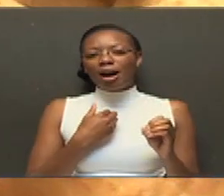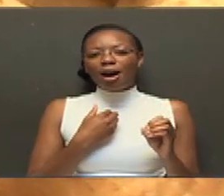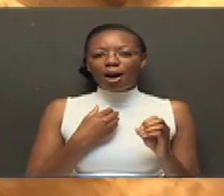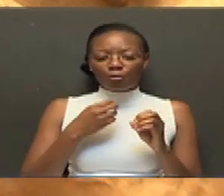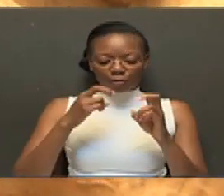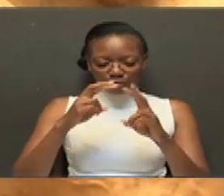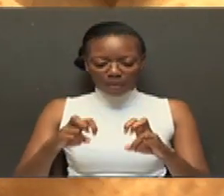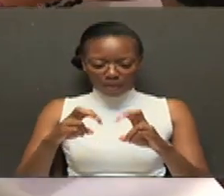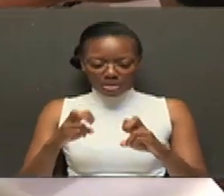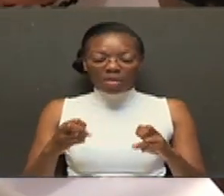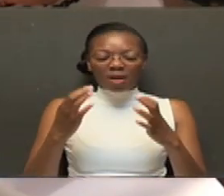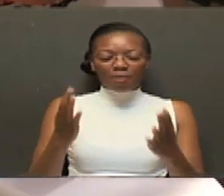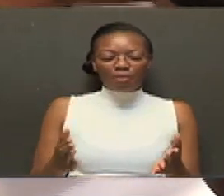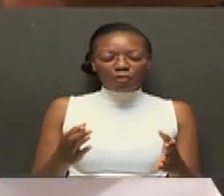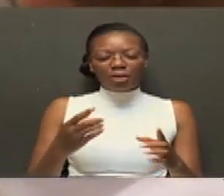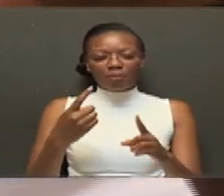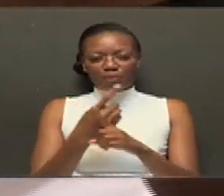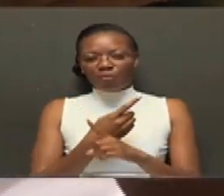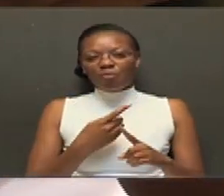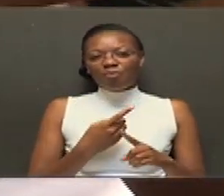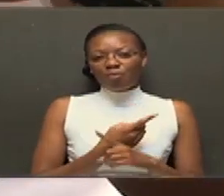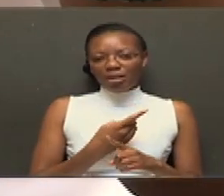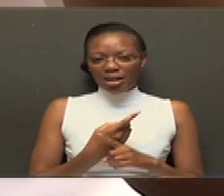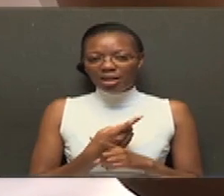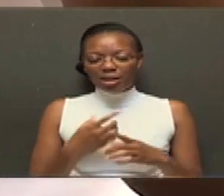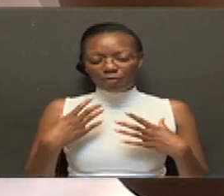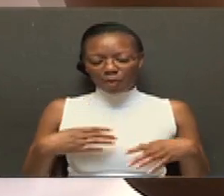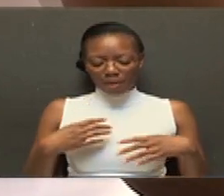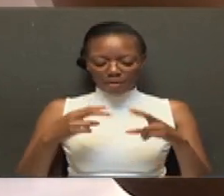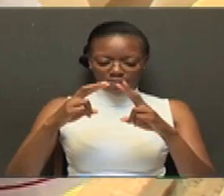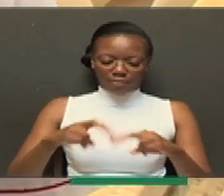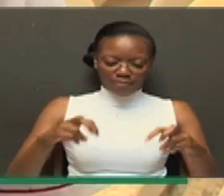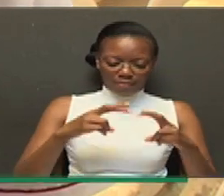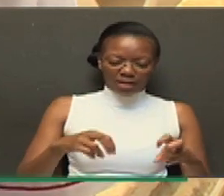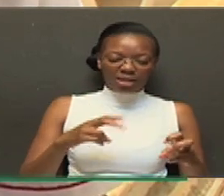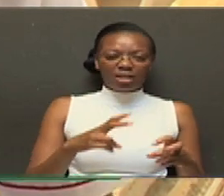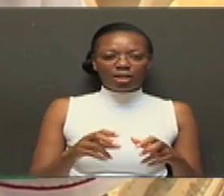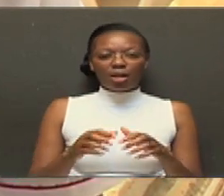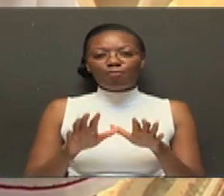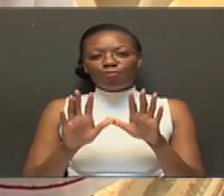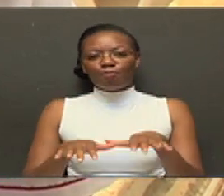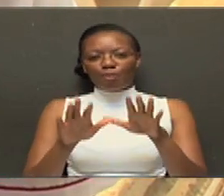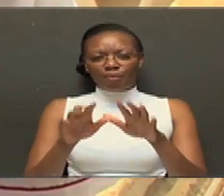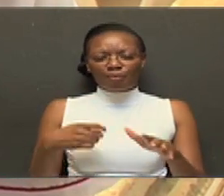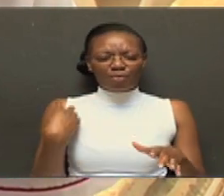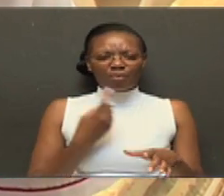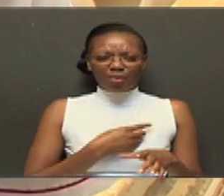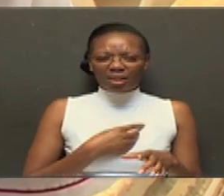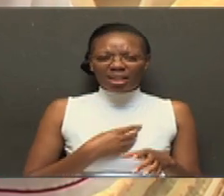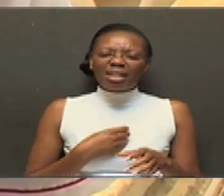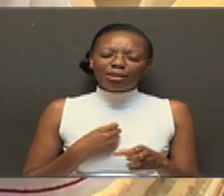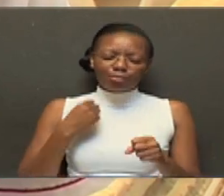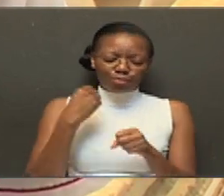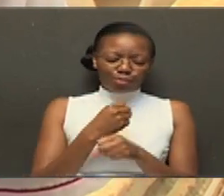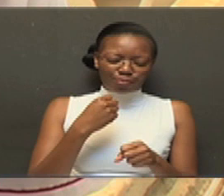science walianza utafiti wa wadudu wanaoliwa na cricket ni mojawapo. Research ya cricket tumeifanya kwa